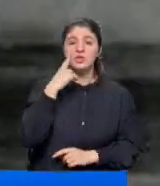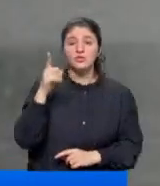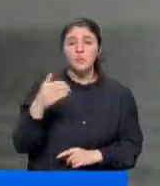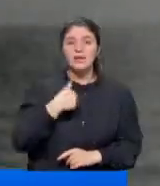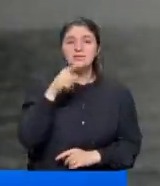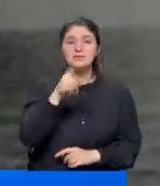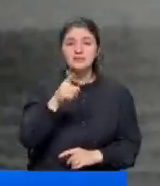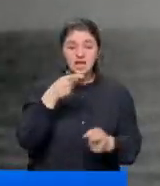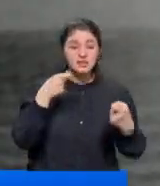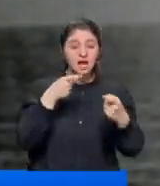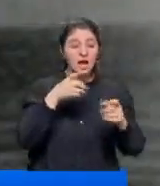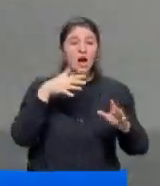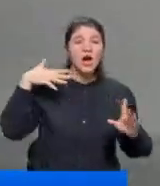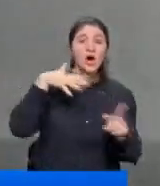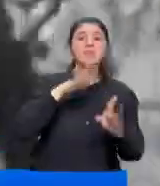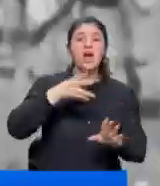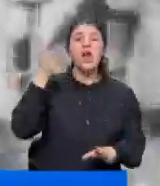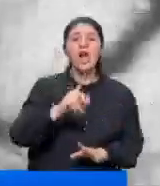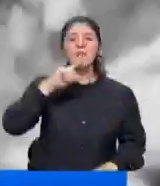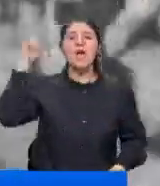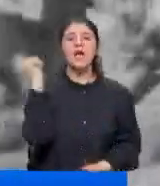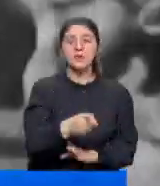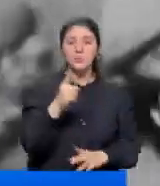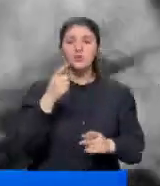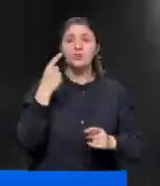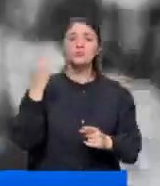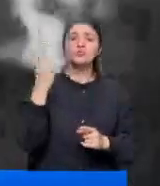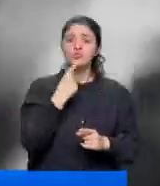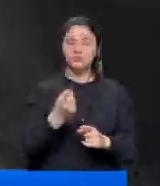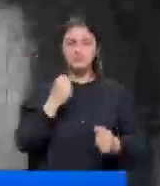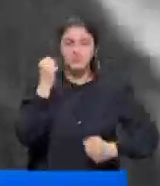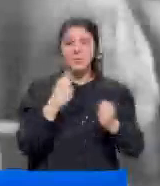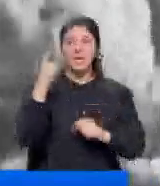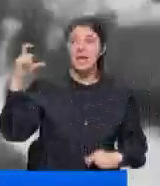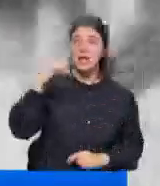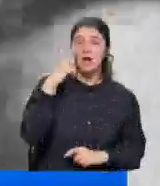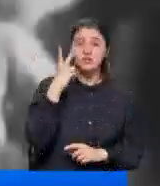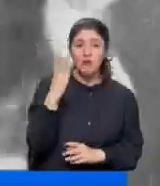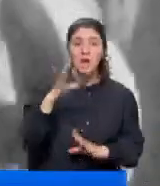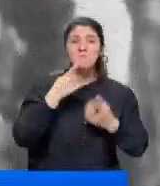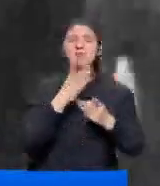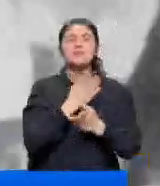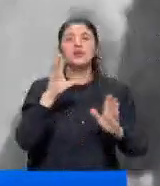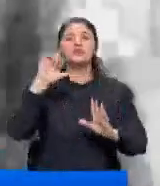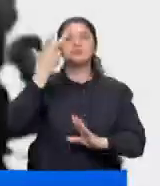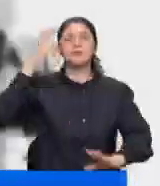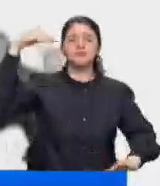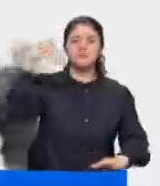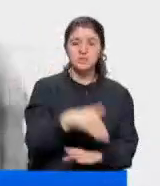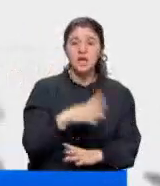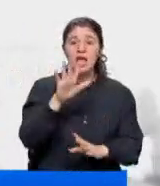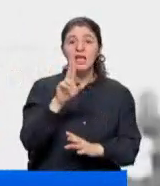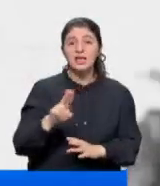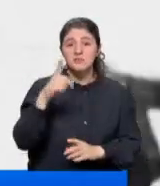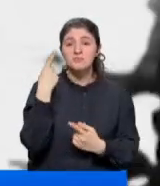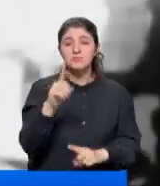Kemal'in Ben size taarruzu değil ölmeyi emrediyorum sözü ile koştular Bir hilal uğruna binlerce Güneş Battı 57